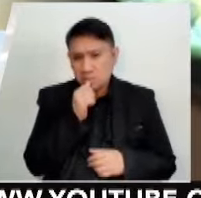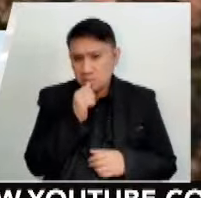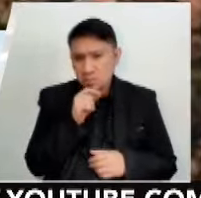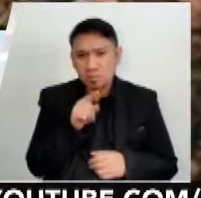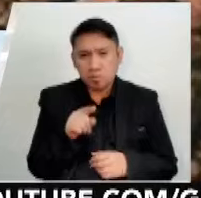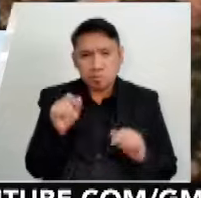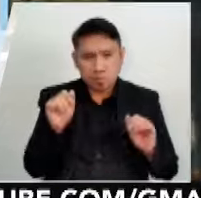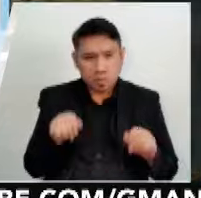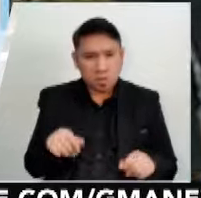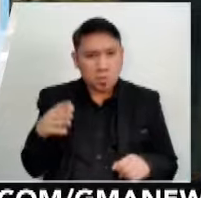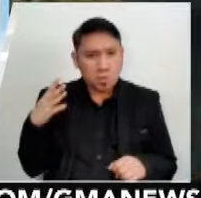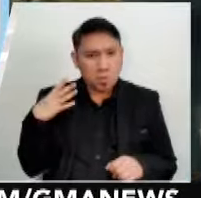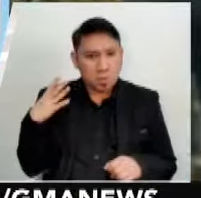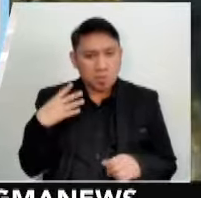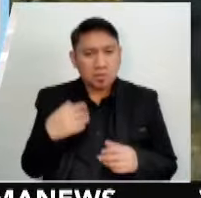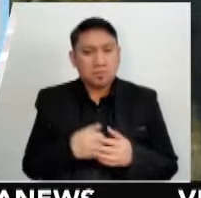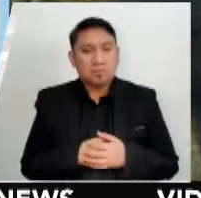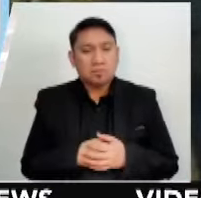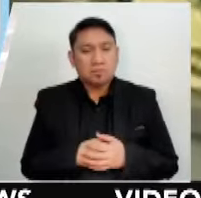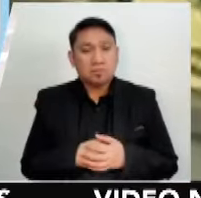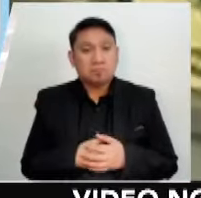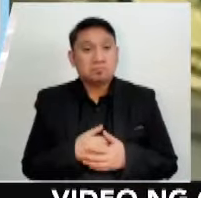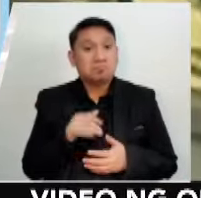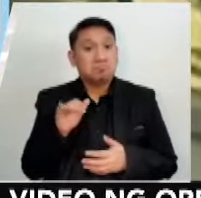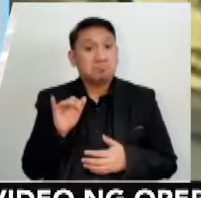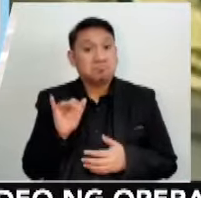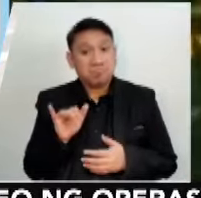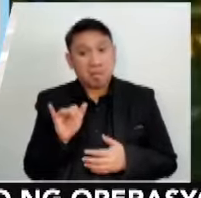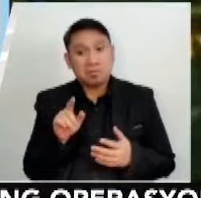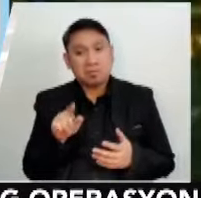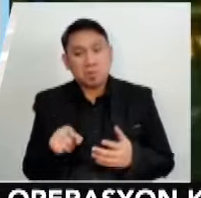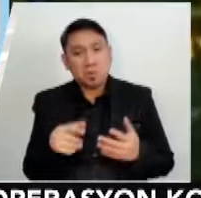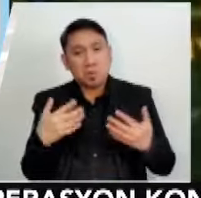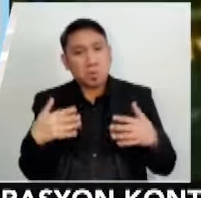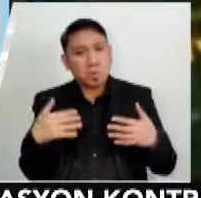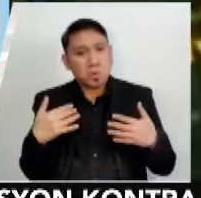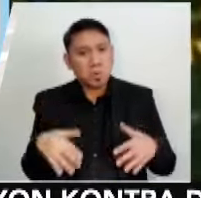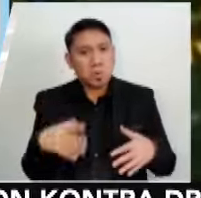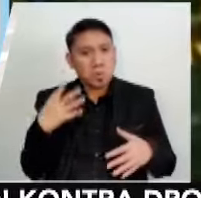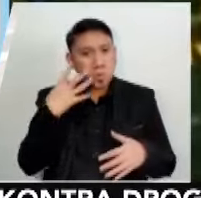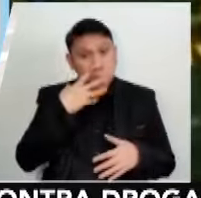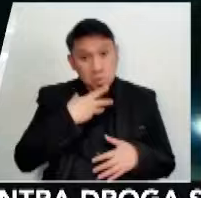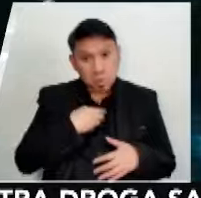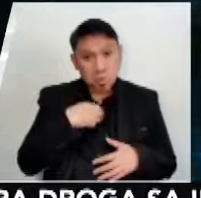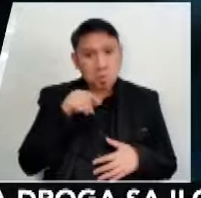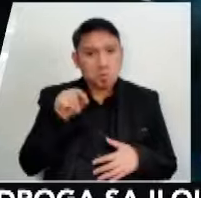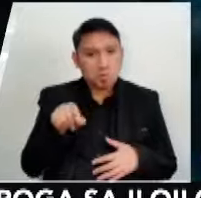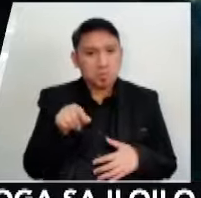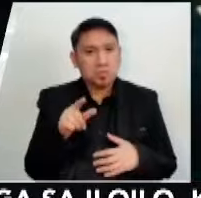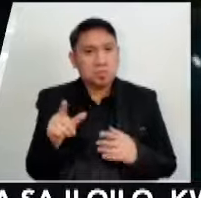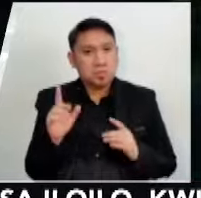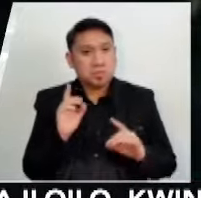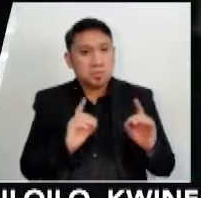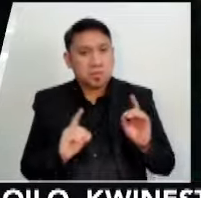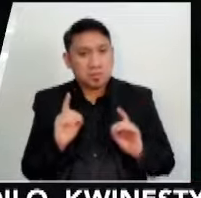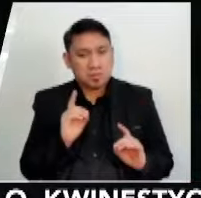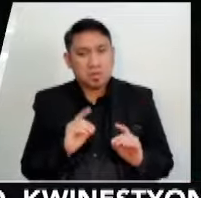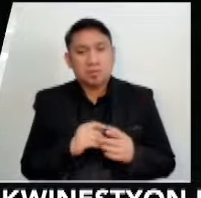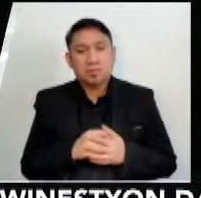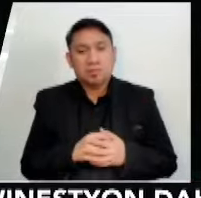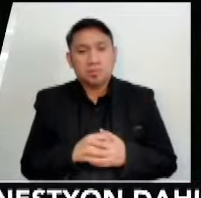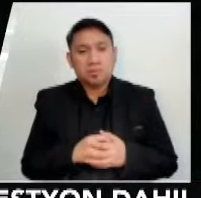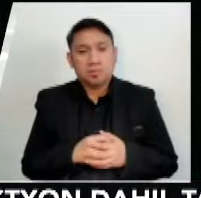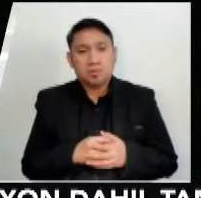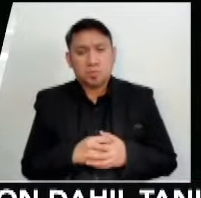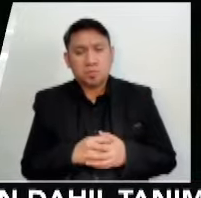tao. Dahil sa pagpansin ng marami sa mala pelikula anilang cinematography ng serye, sulit ang hirap at pagod